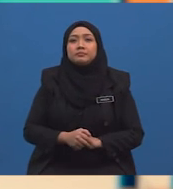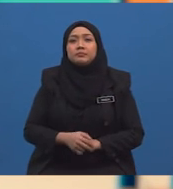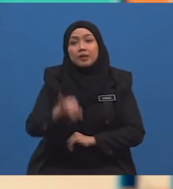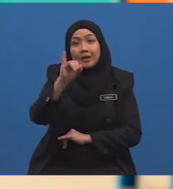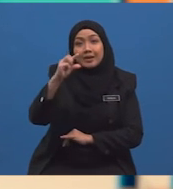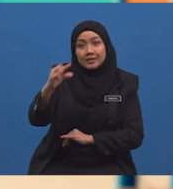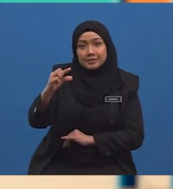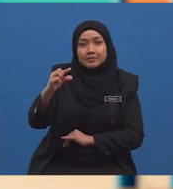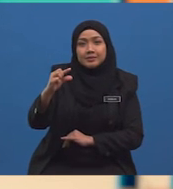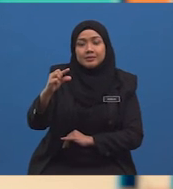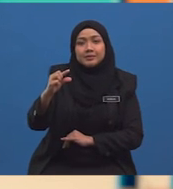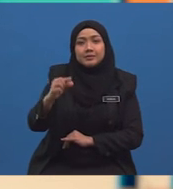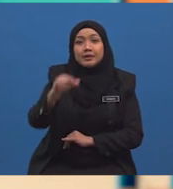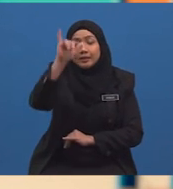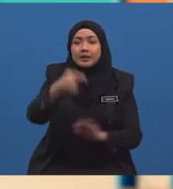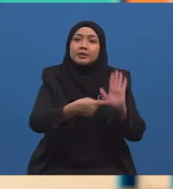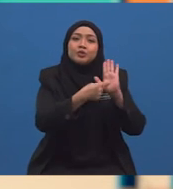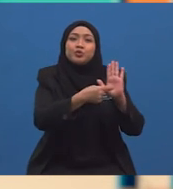di